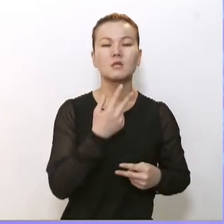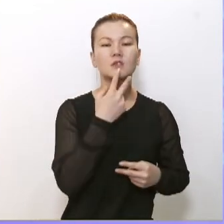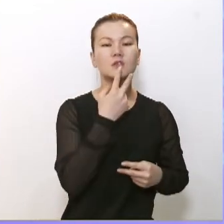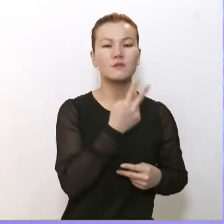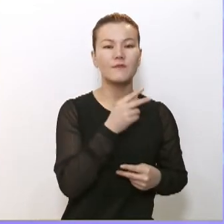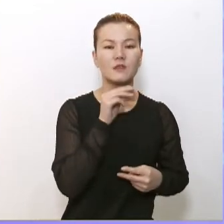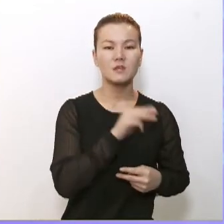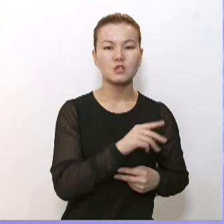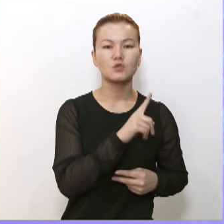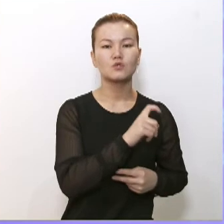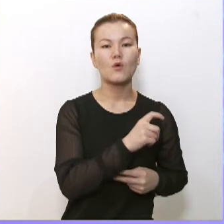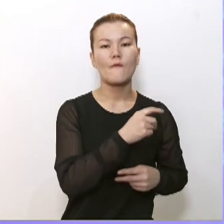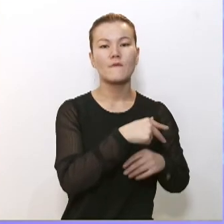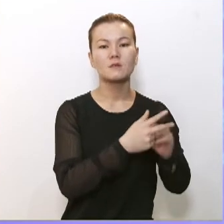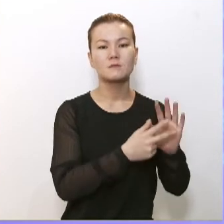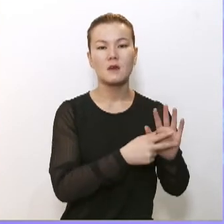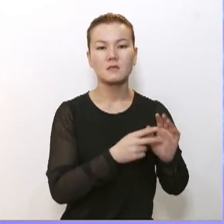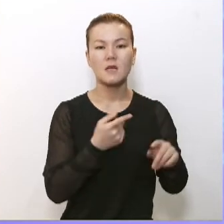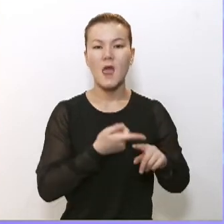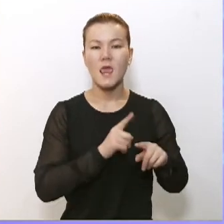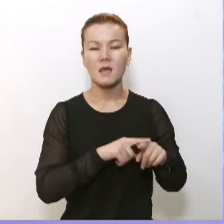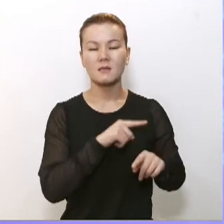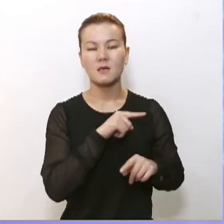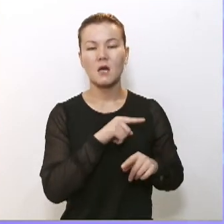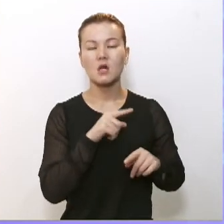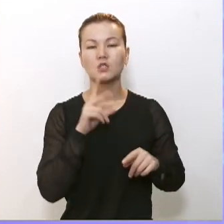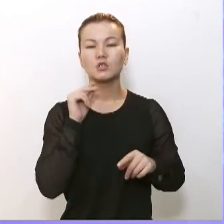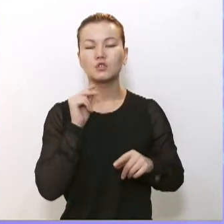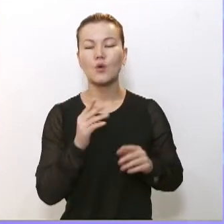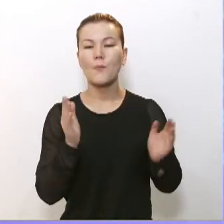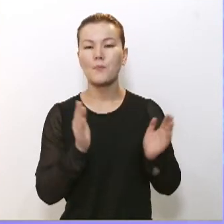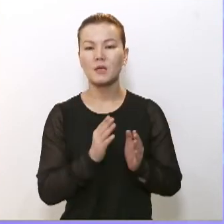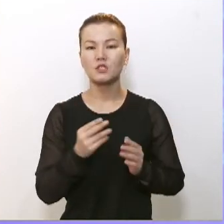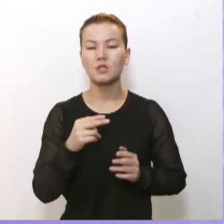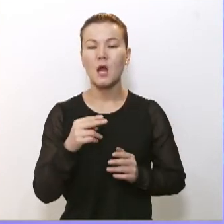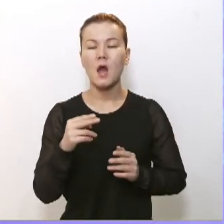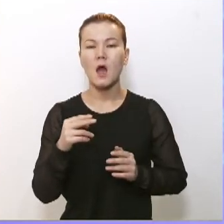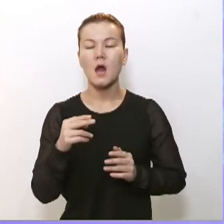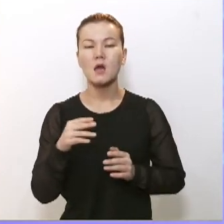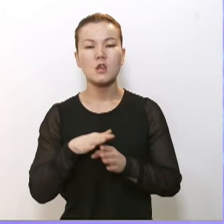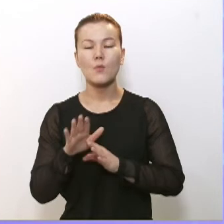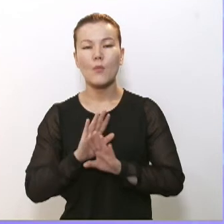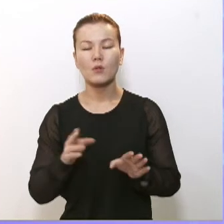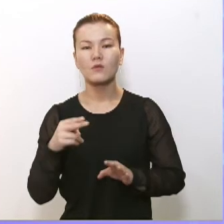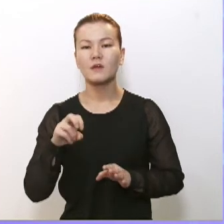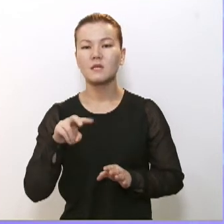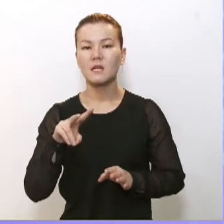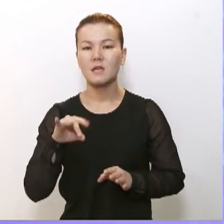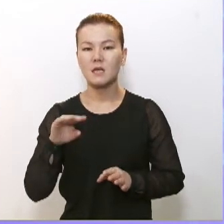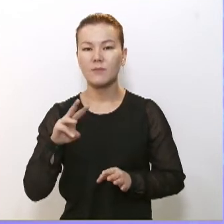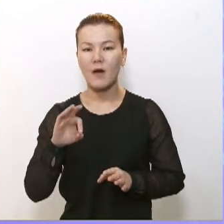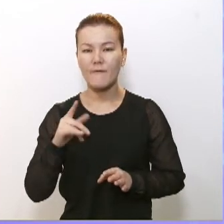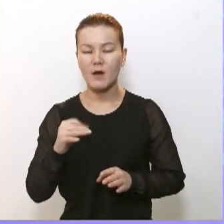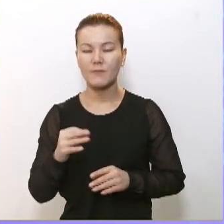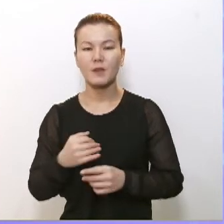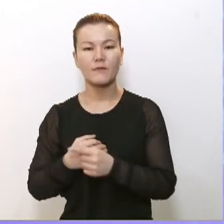2118 это число меньше неполного делимого вычитаем